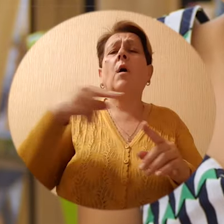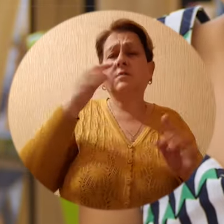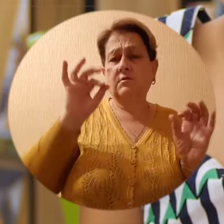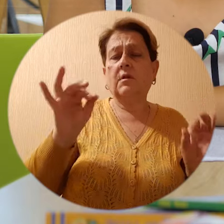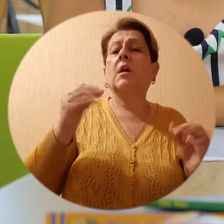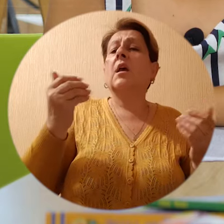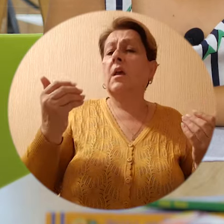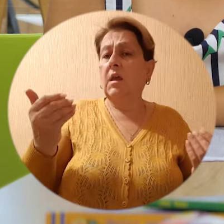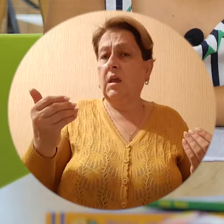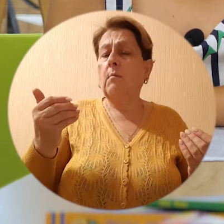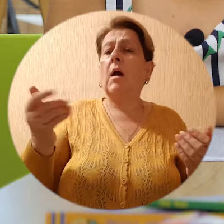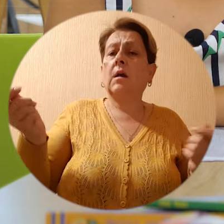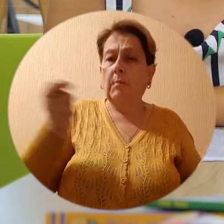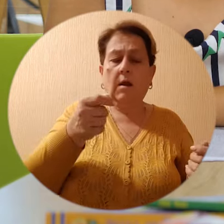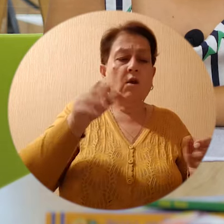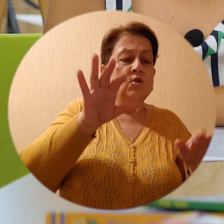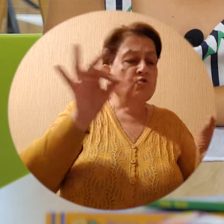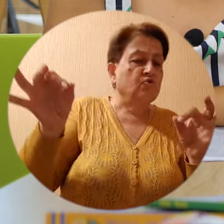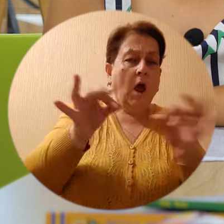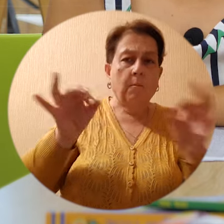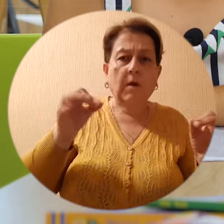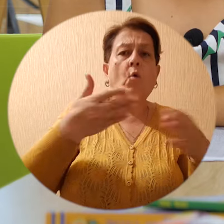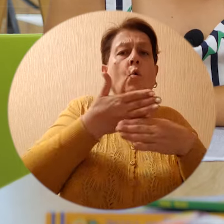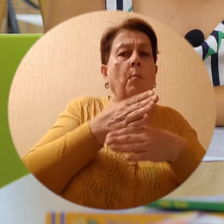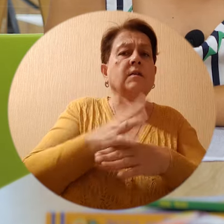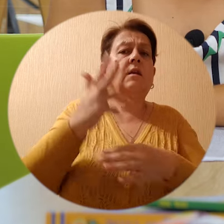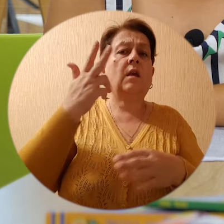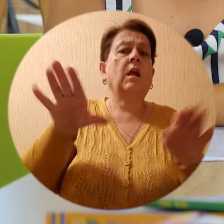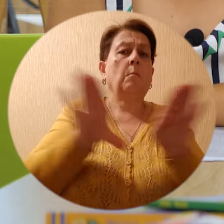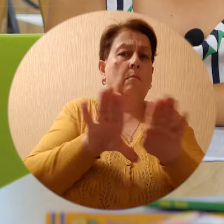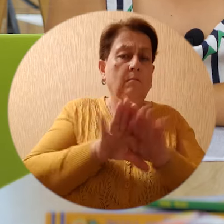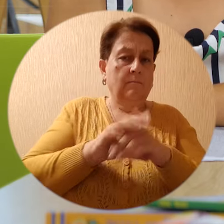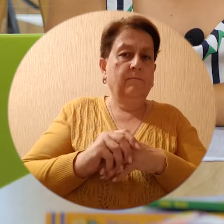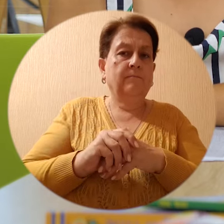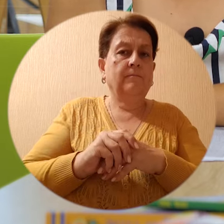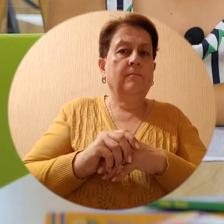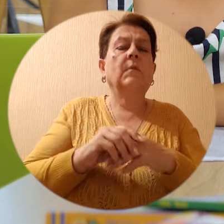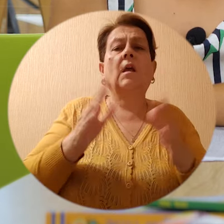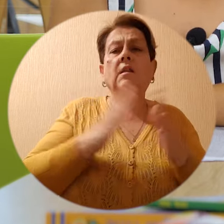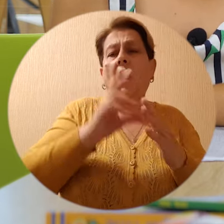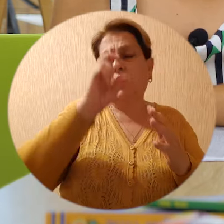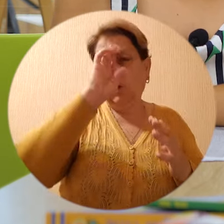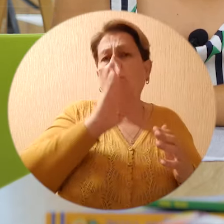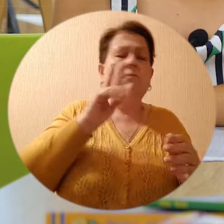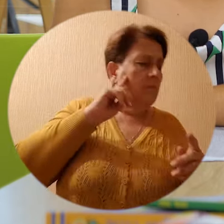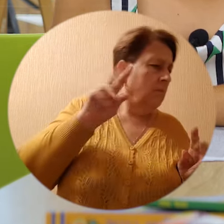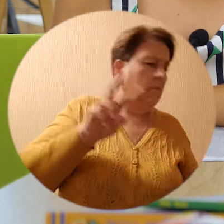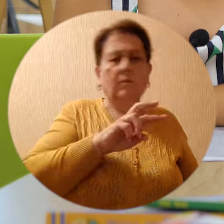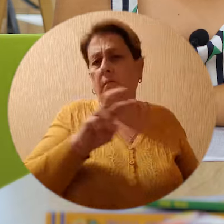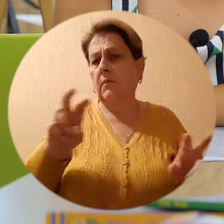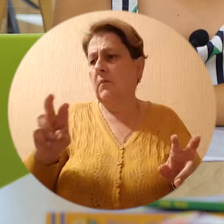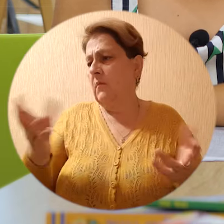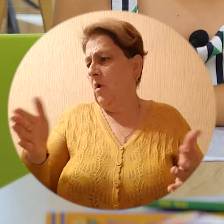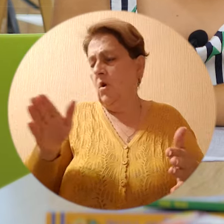ասածը լինի, հիմա կոտը կբերեմ, ոսկին կչափենք ու կբաժանենք երեք մասի»։ Տանտիրուհին դեսուդեն